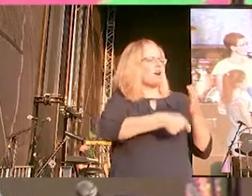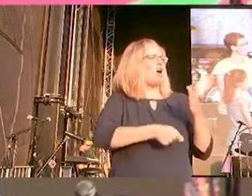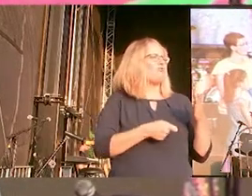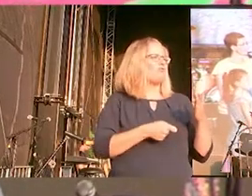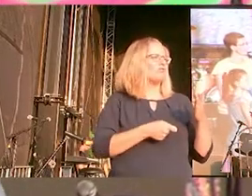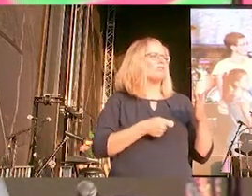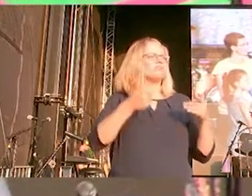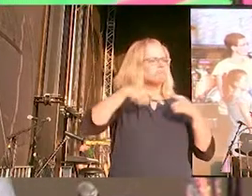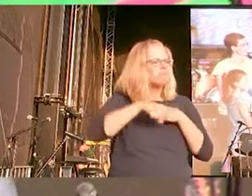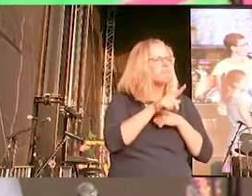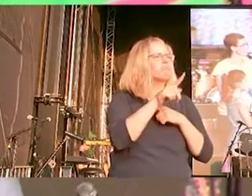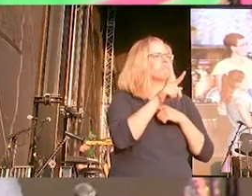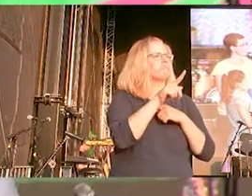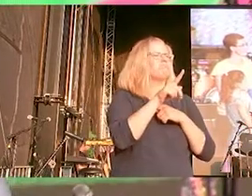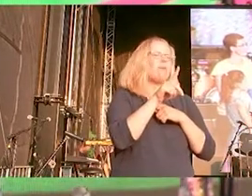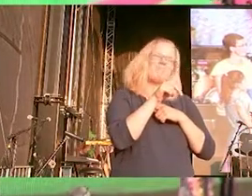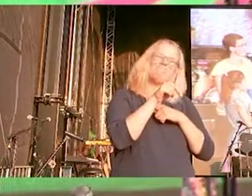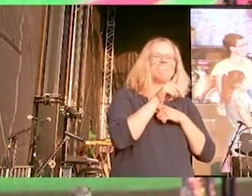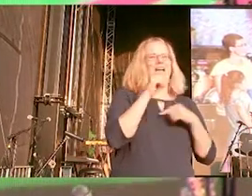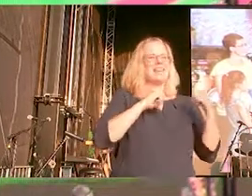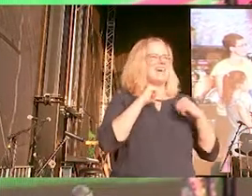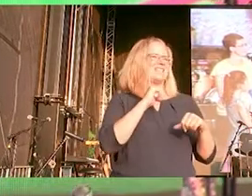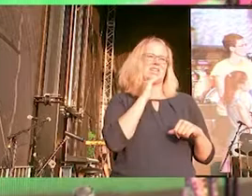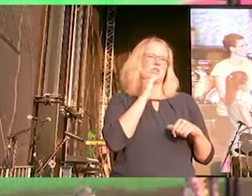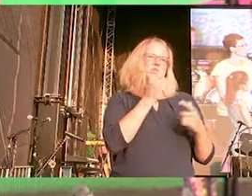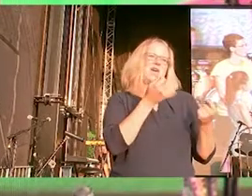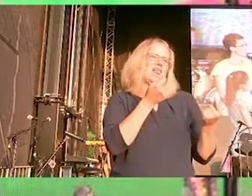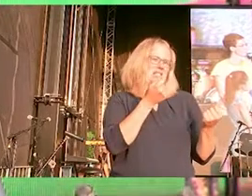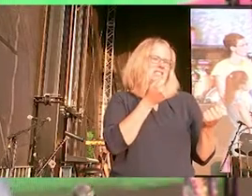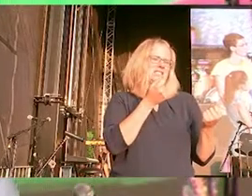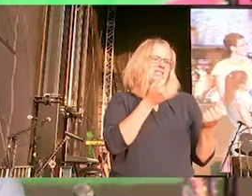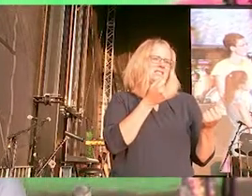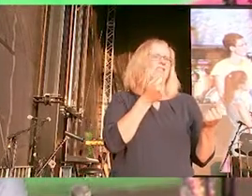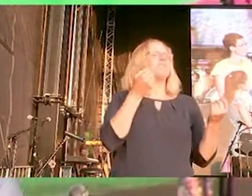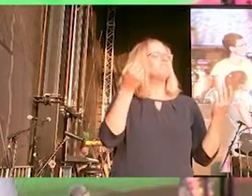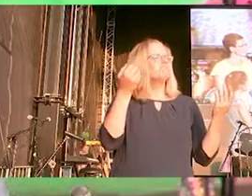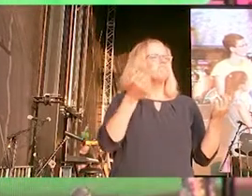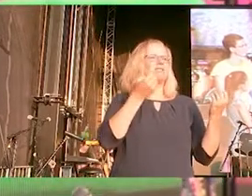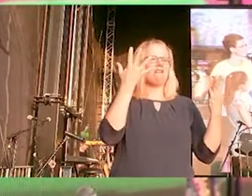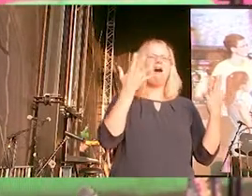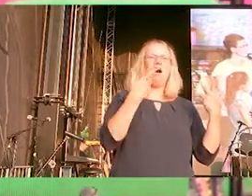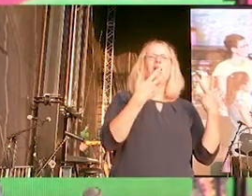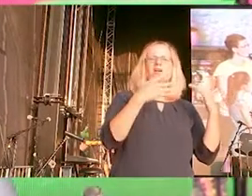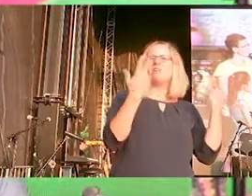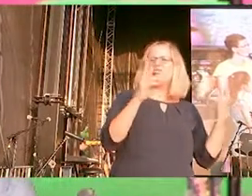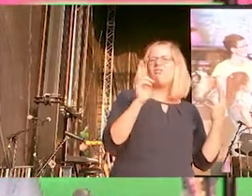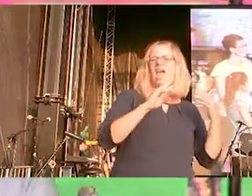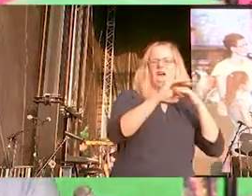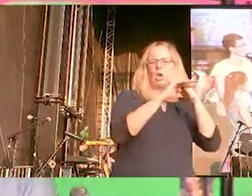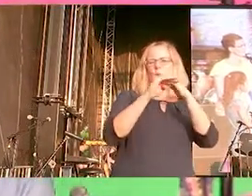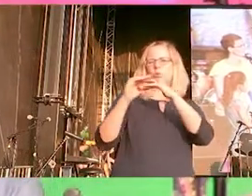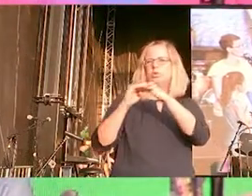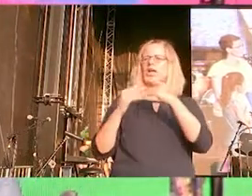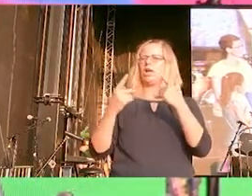und kam da rein, die hatte nicht genug Geld. Und natürlich, die Kunden, die mal reingekommen sind in seinen